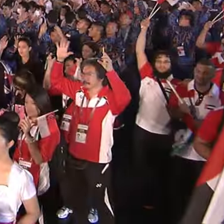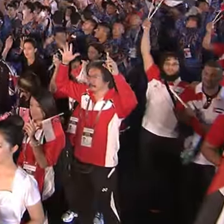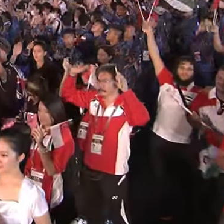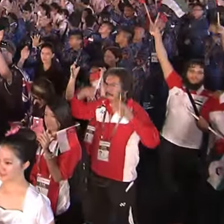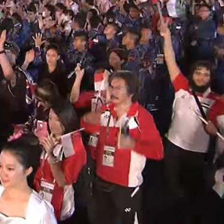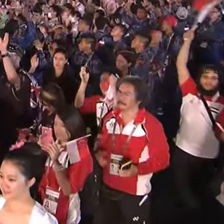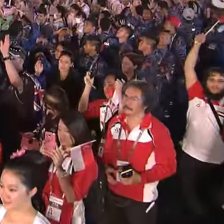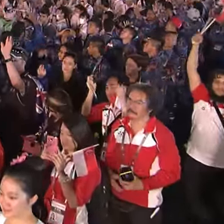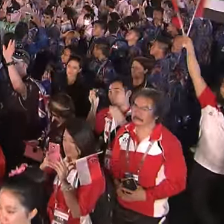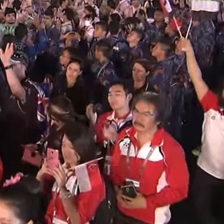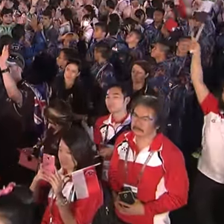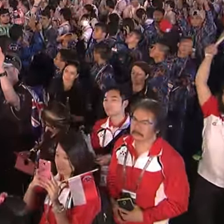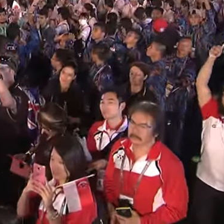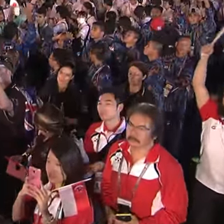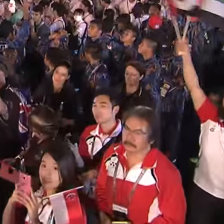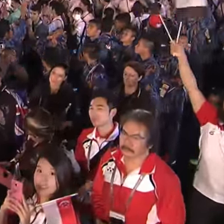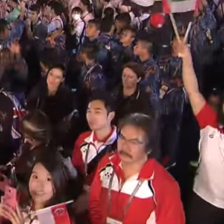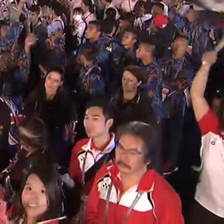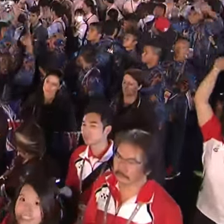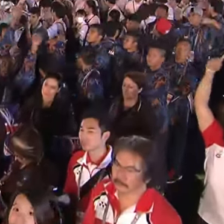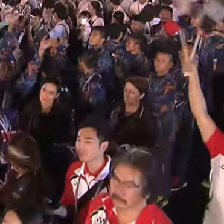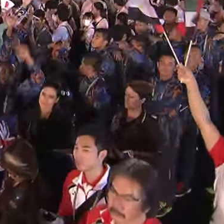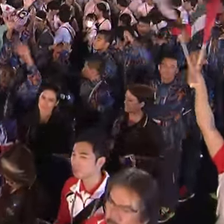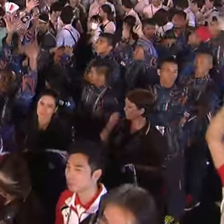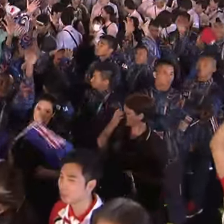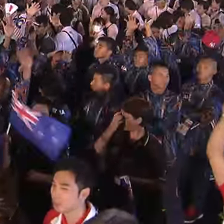李理事长的勉励以及祝福。